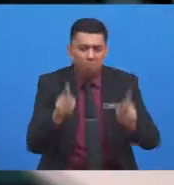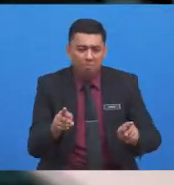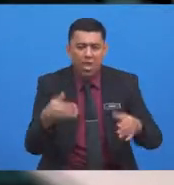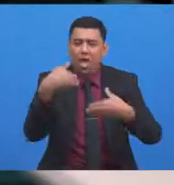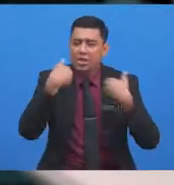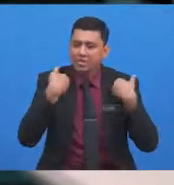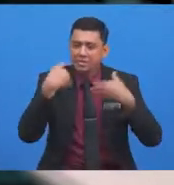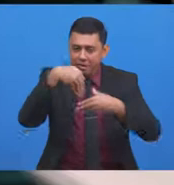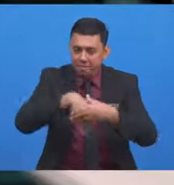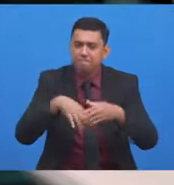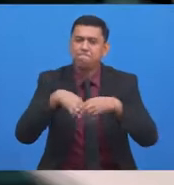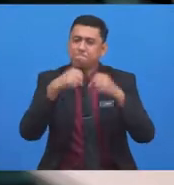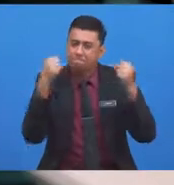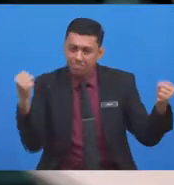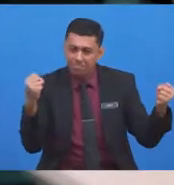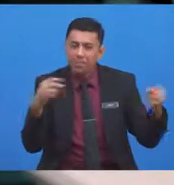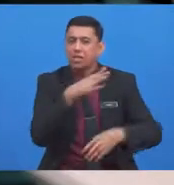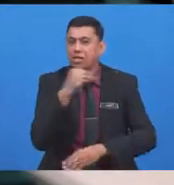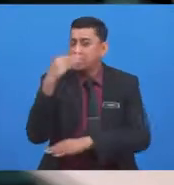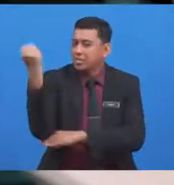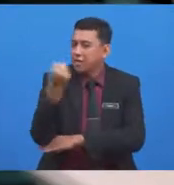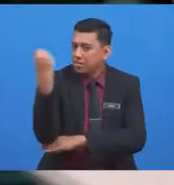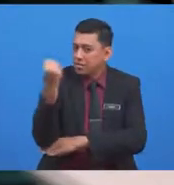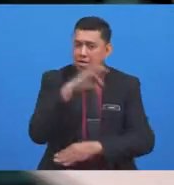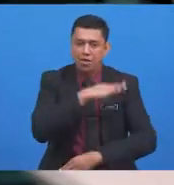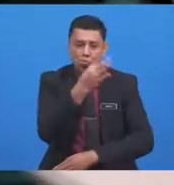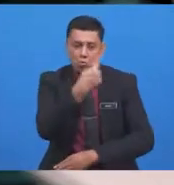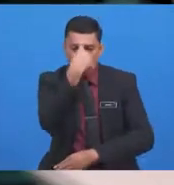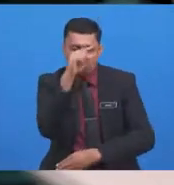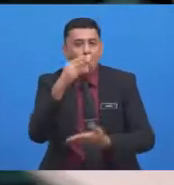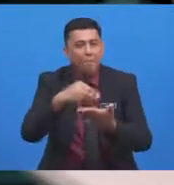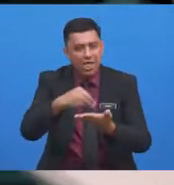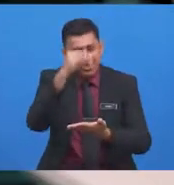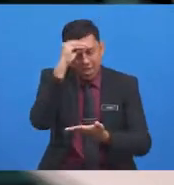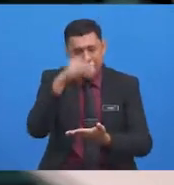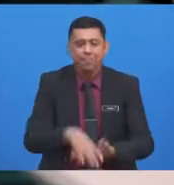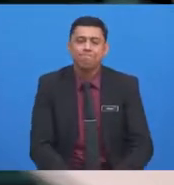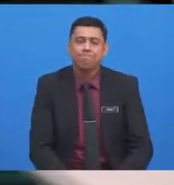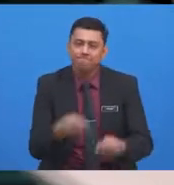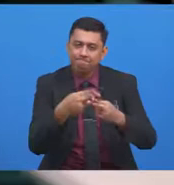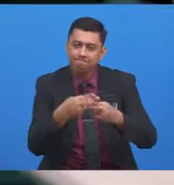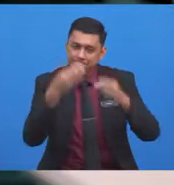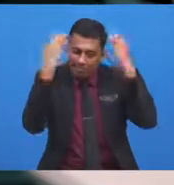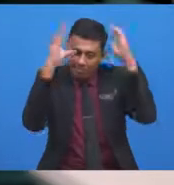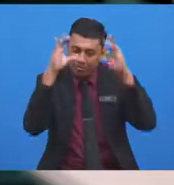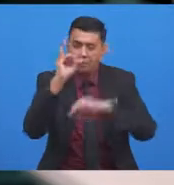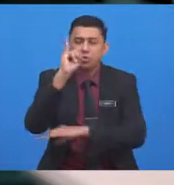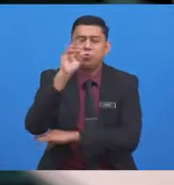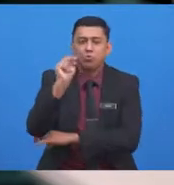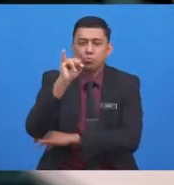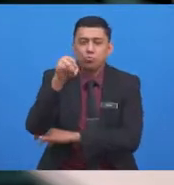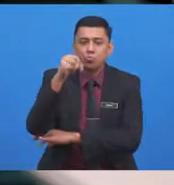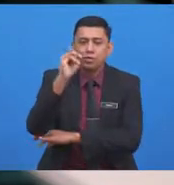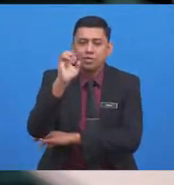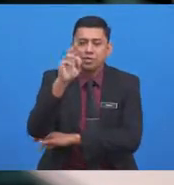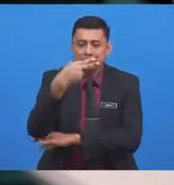keadaan yang sihat dan sentiasa bersemangat untuk menuntut ilmu. Nama cikgu Mujirah binti Mukmin,